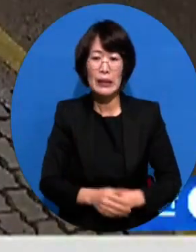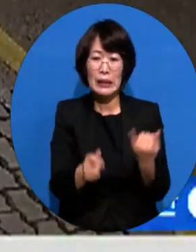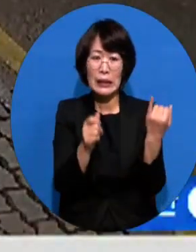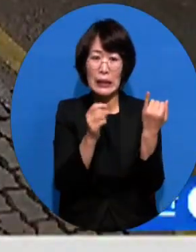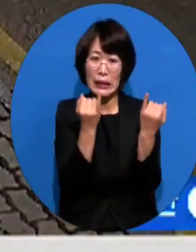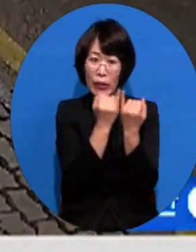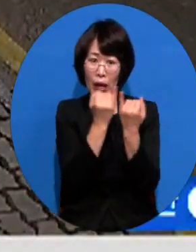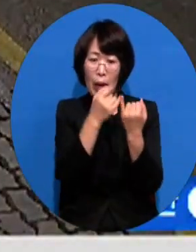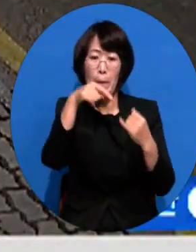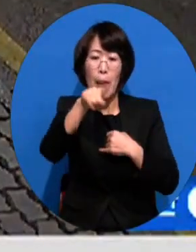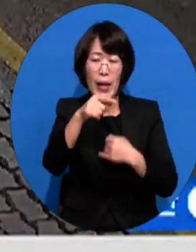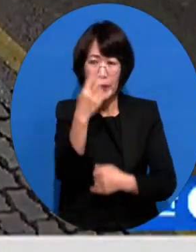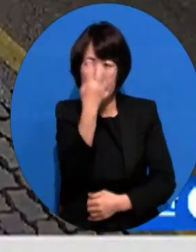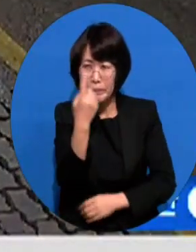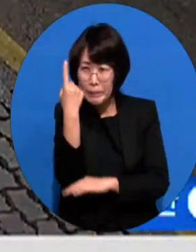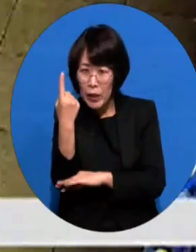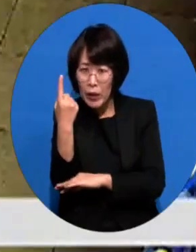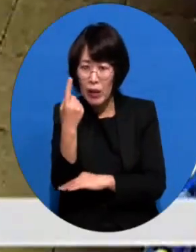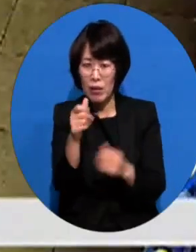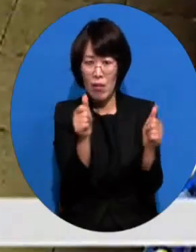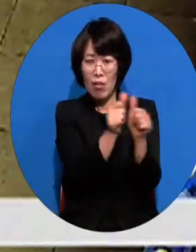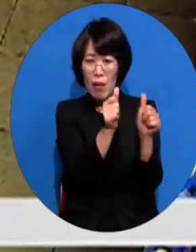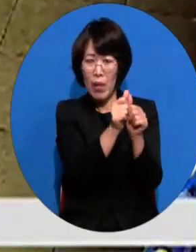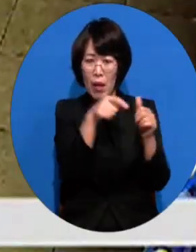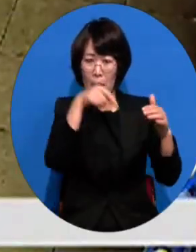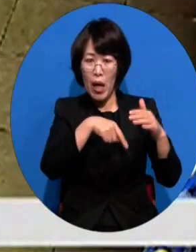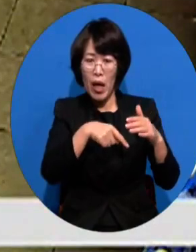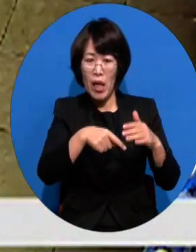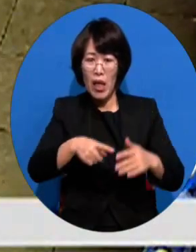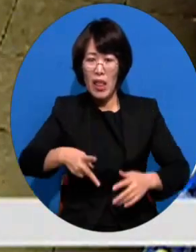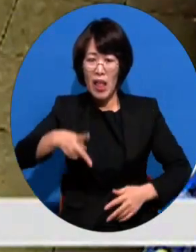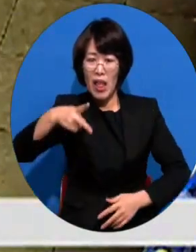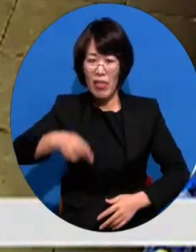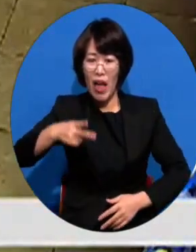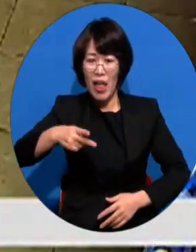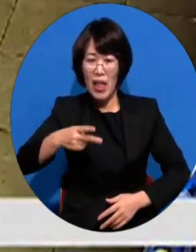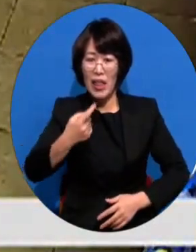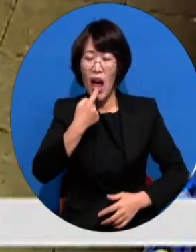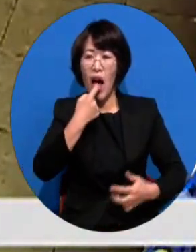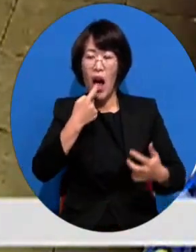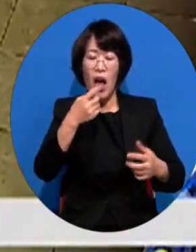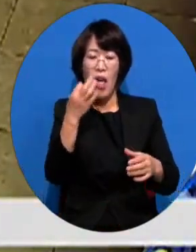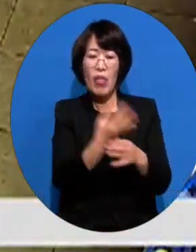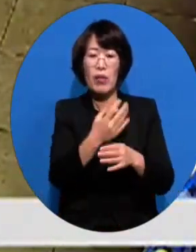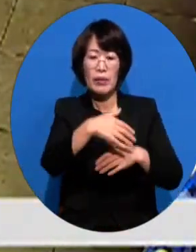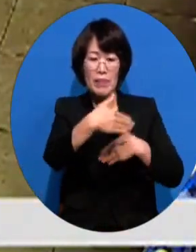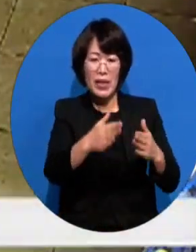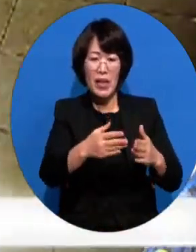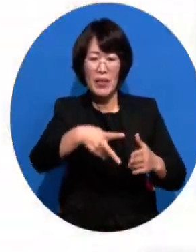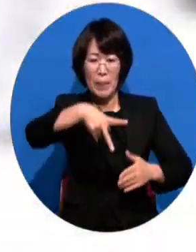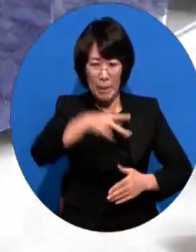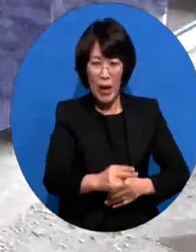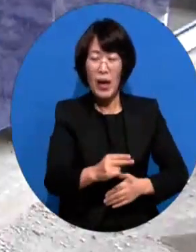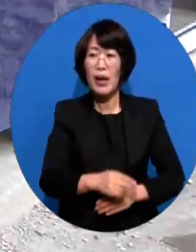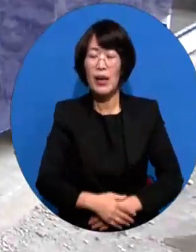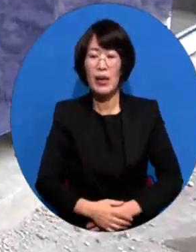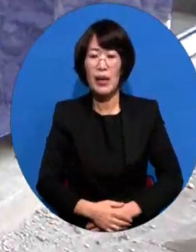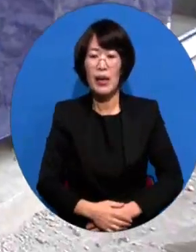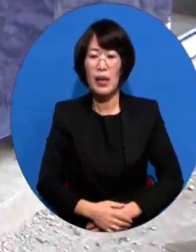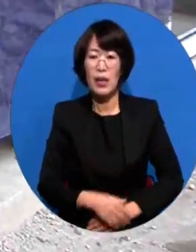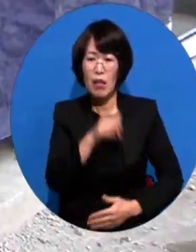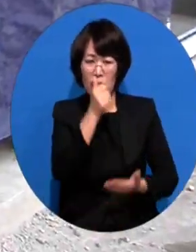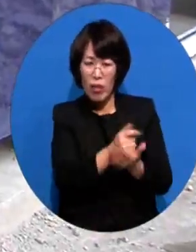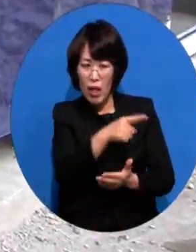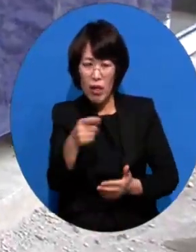명이 가게 밖 망을 보는 사이 나머지 한 명이 절단기로 현금이 들어있는 기계의 자물쇠를 잘랐습니다.